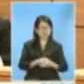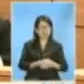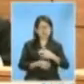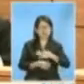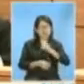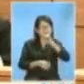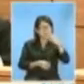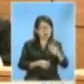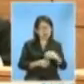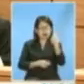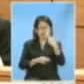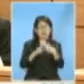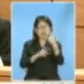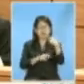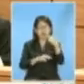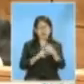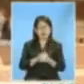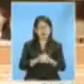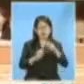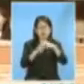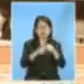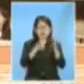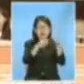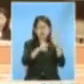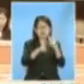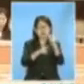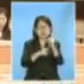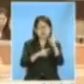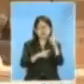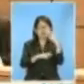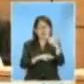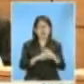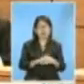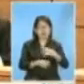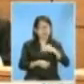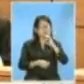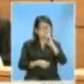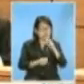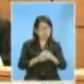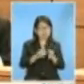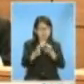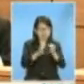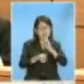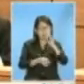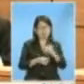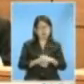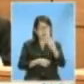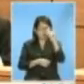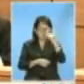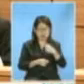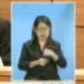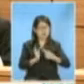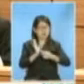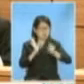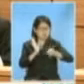มพูดก็ไม่มีใครเสียหายและไม่ได้ทำความเสียหายใครกับใครเลยและผมก็จะได้พูดถึงว่าทำไมผมจึง ได้คงร่